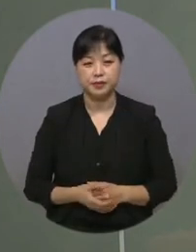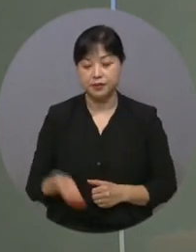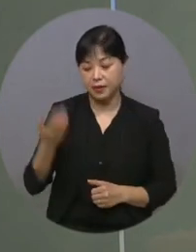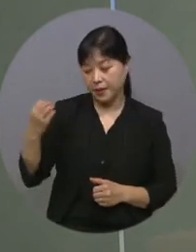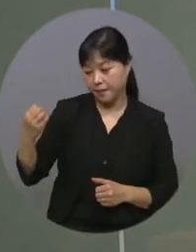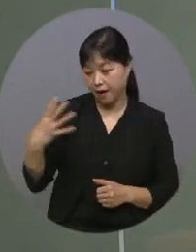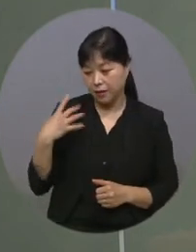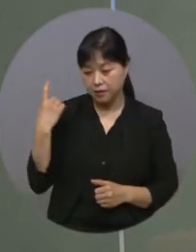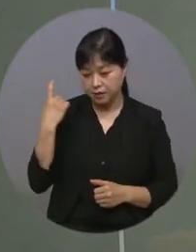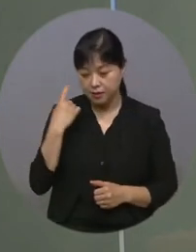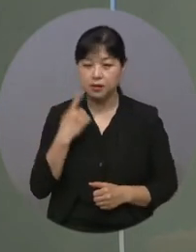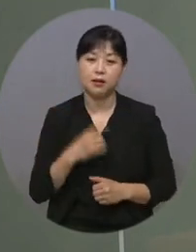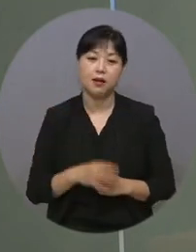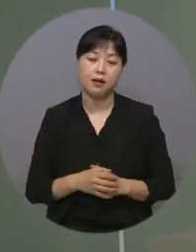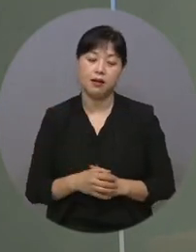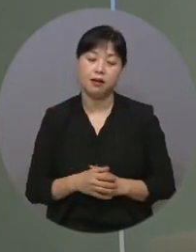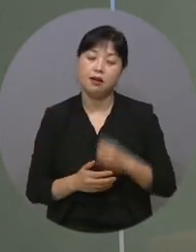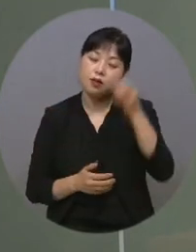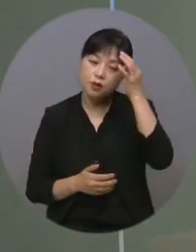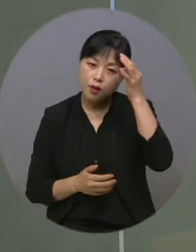나요. 우리 그